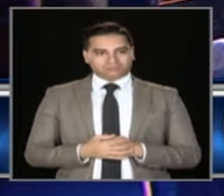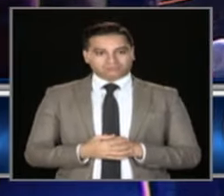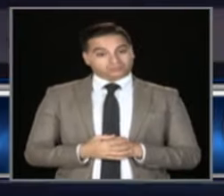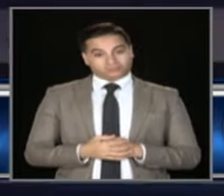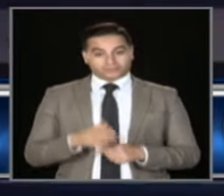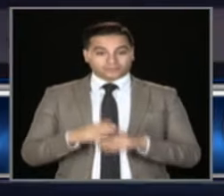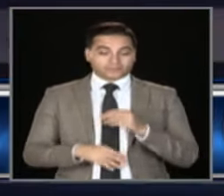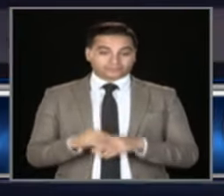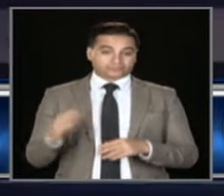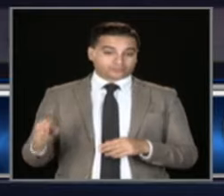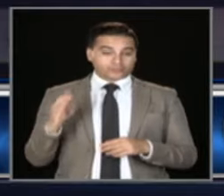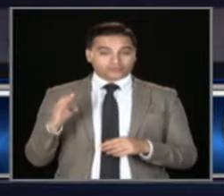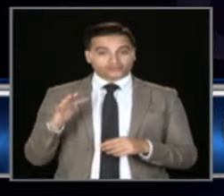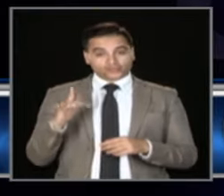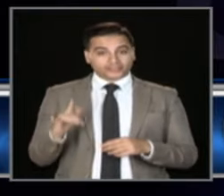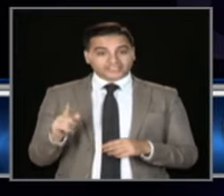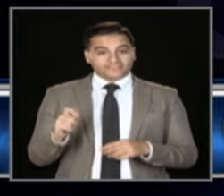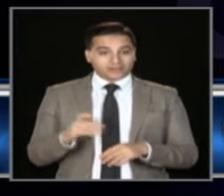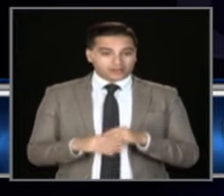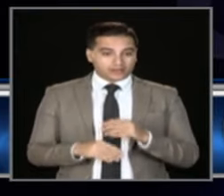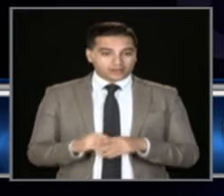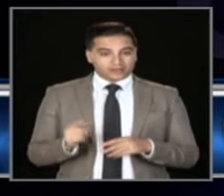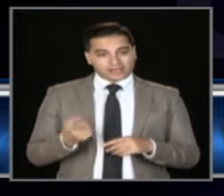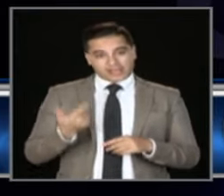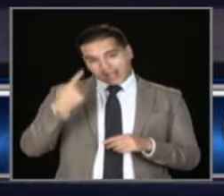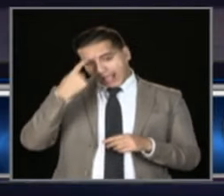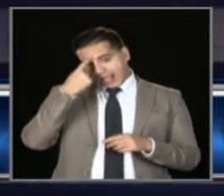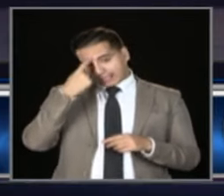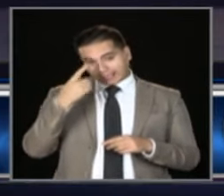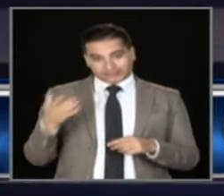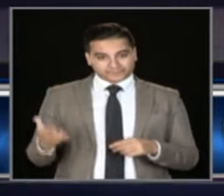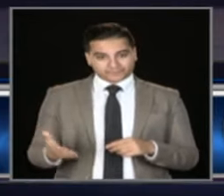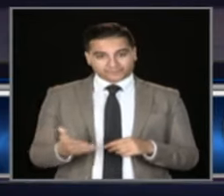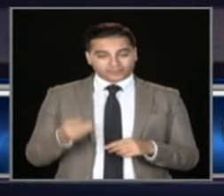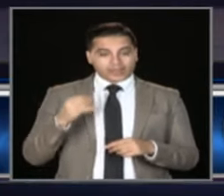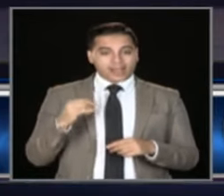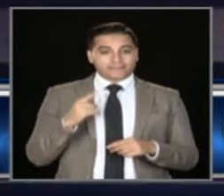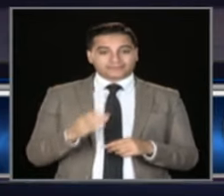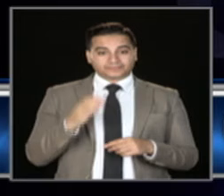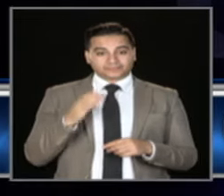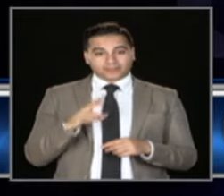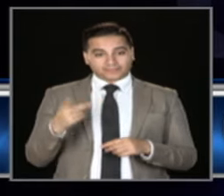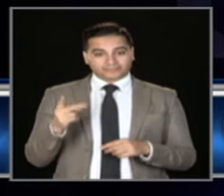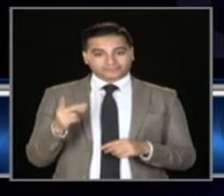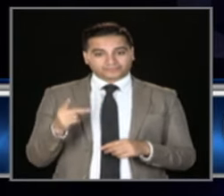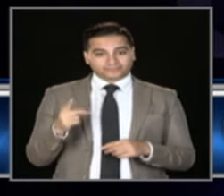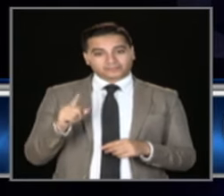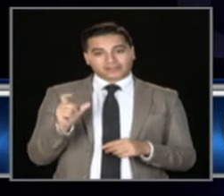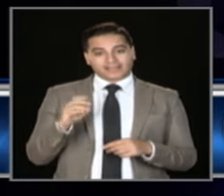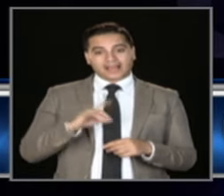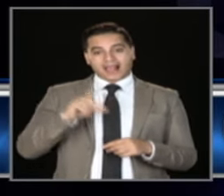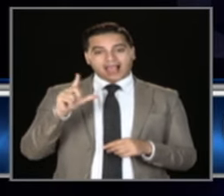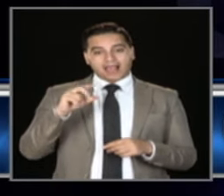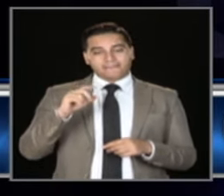خاطئه شريف ندى لو مش باكستان تبقى الهند احمد جمال كان عندك اجابه تانيه بنجلاديش مش